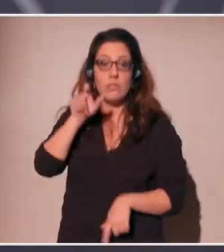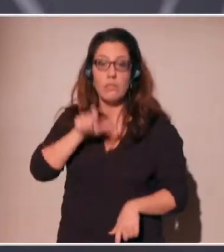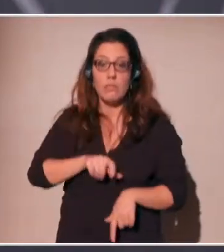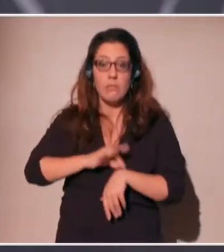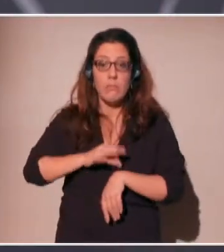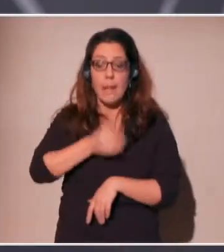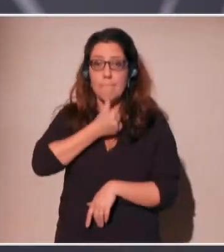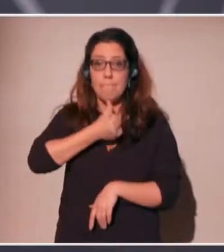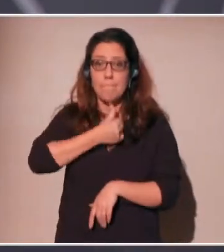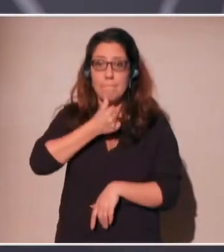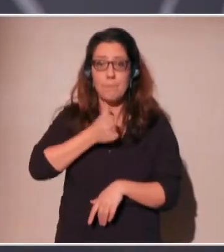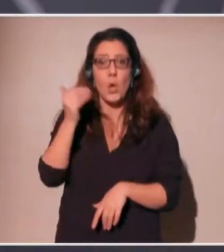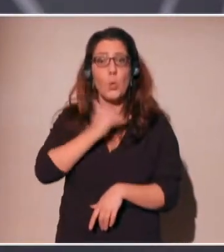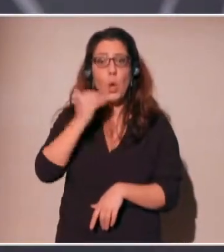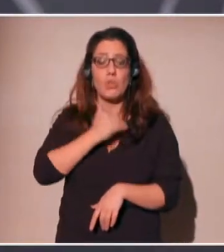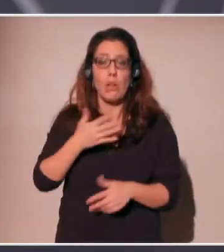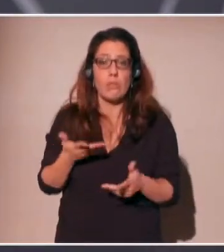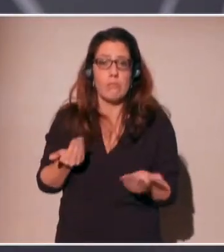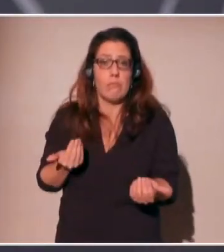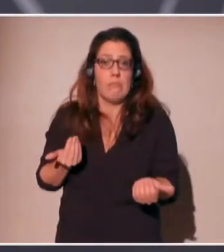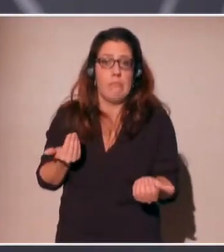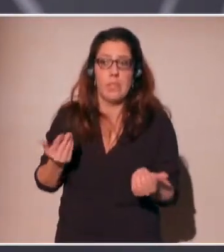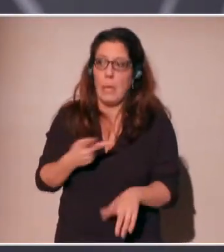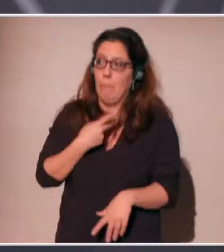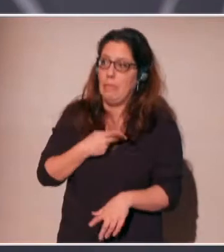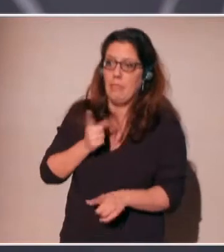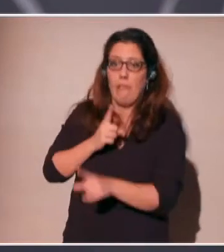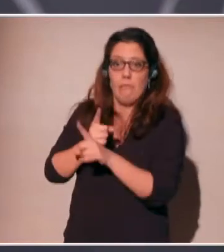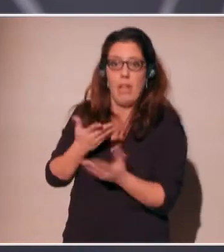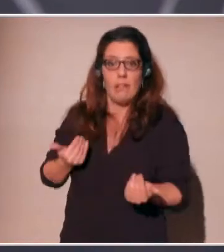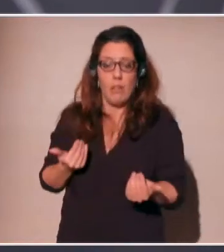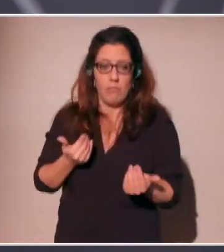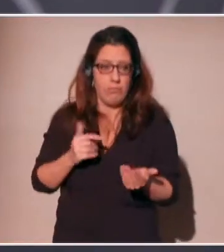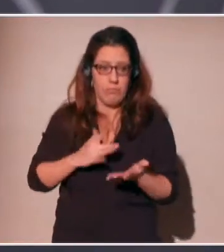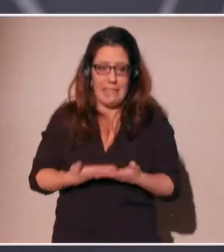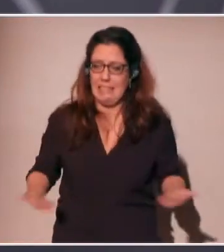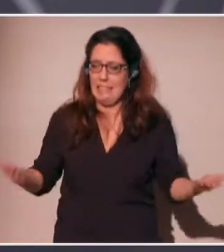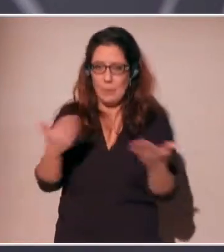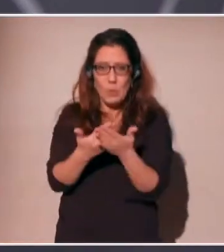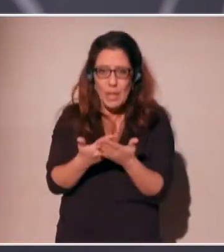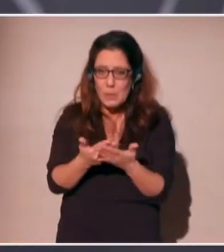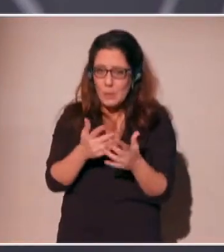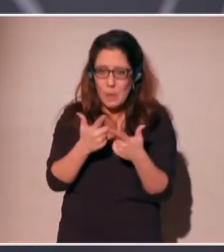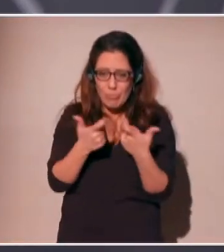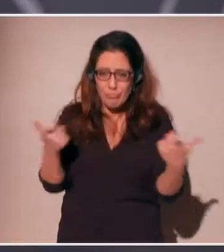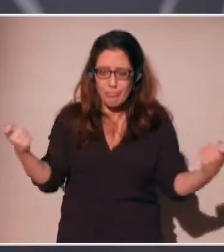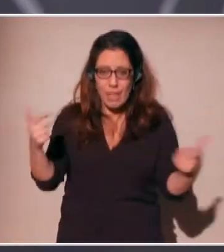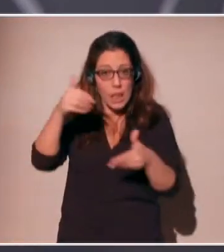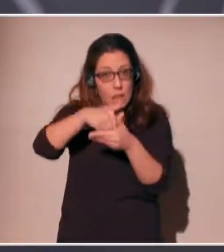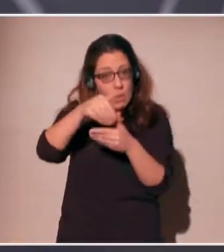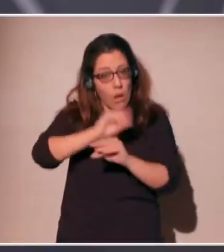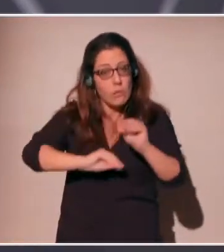d'être vu par un médecin. Toutes ces situations sont des situations où l'on prodigue des soins. Eh